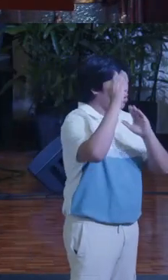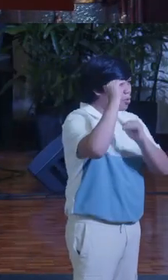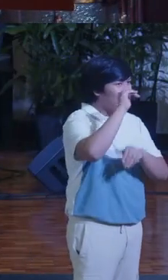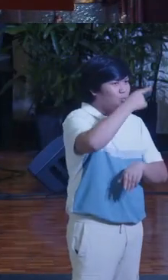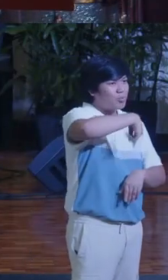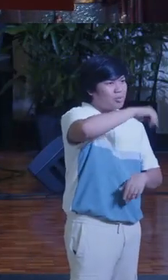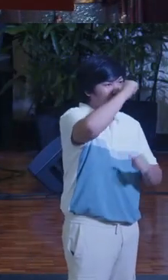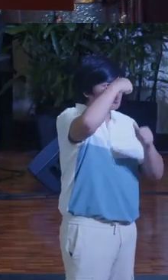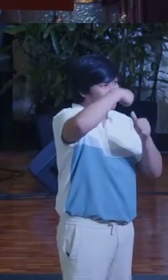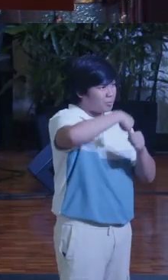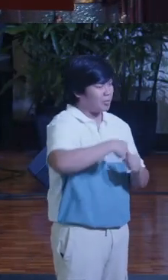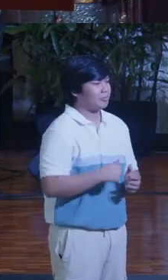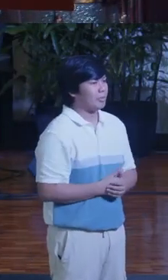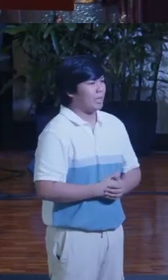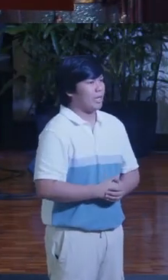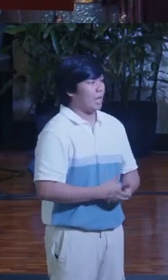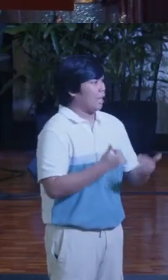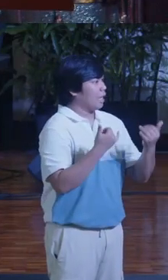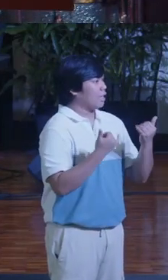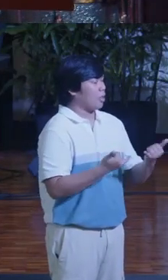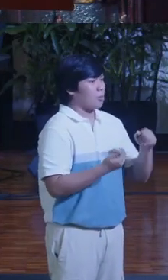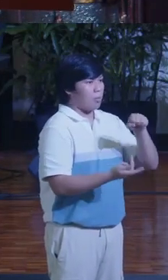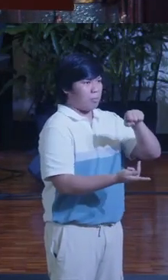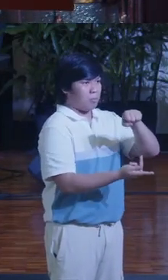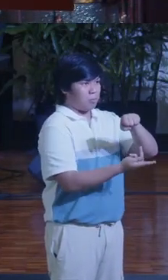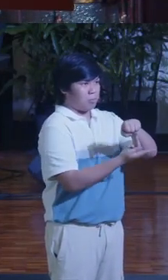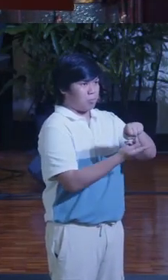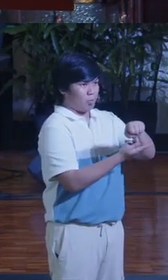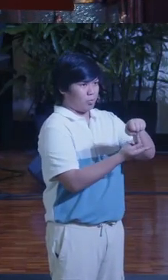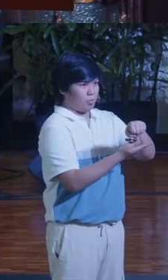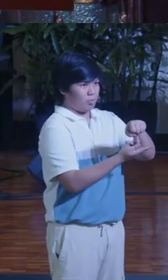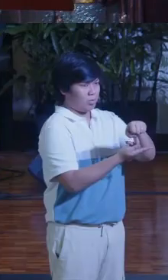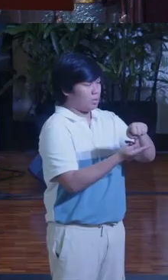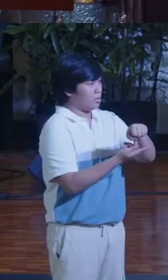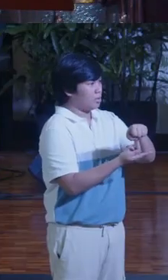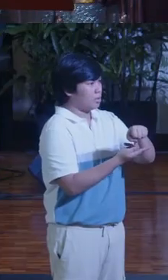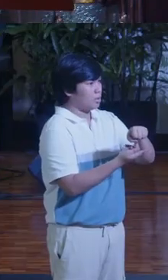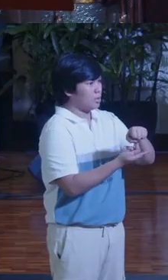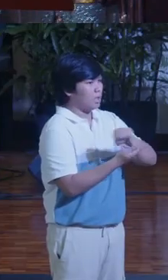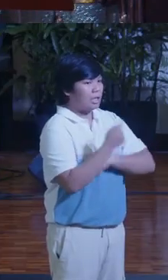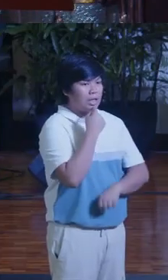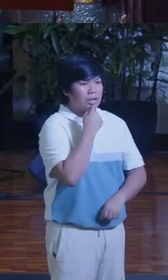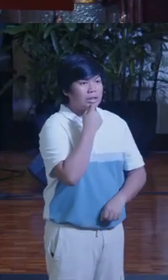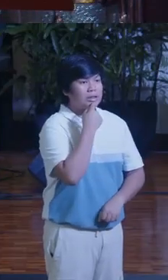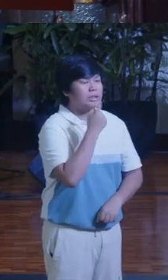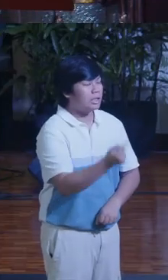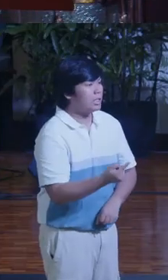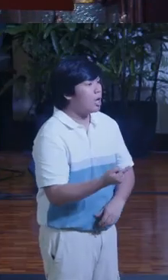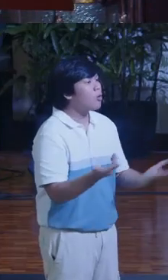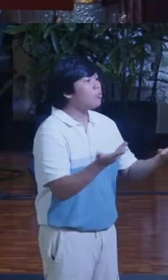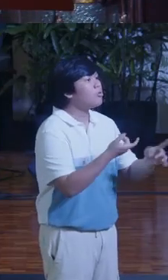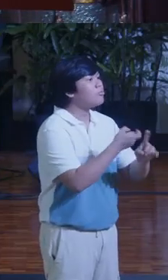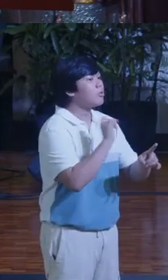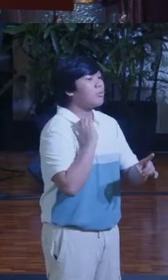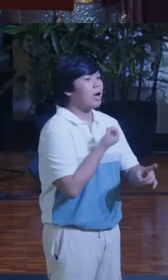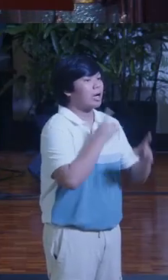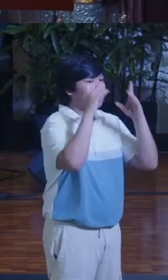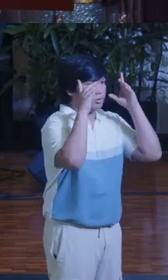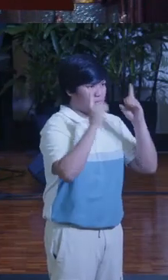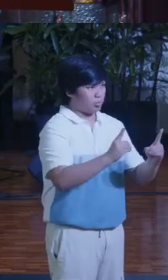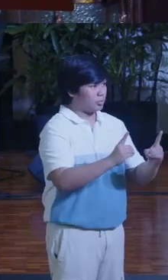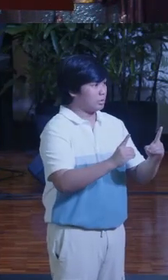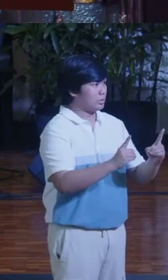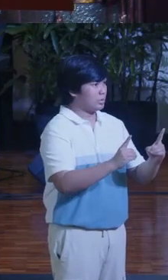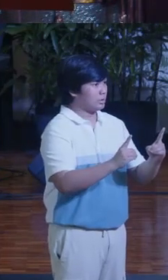Tatandaan niyo po, yung kinote ni Paul na pinanggalingan ng doktrina niya, yung doctrine